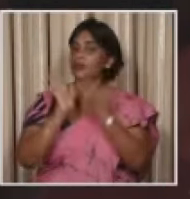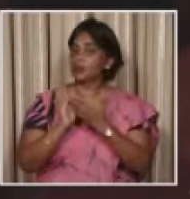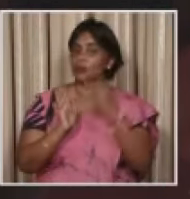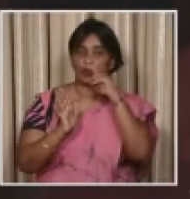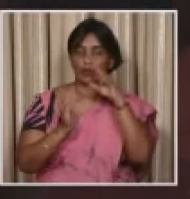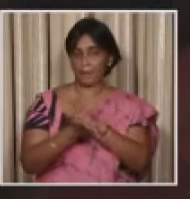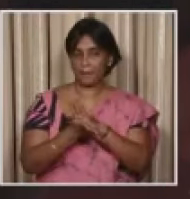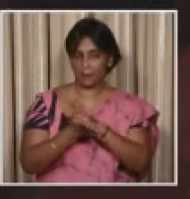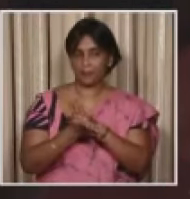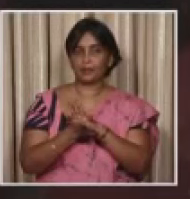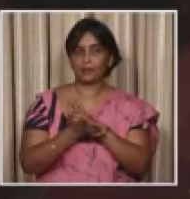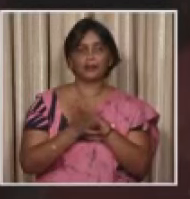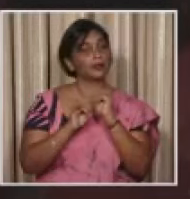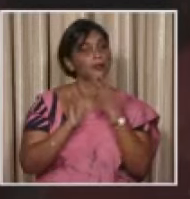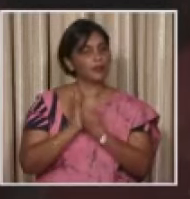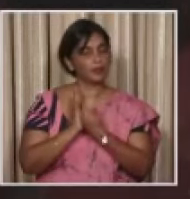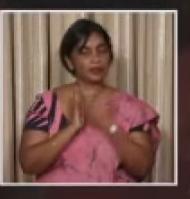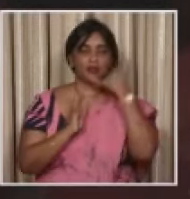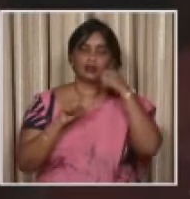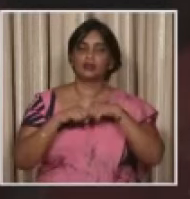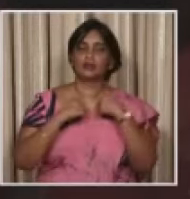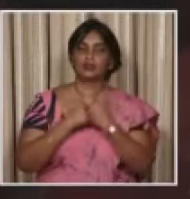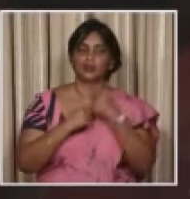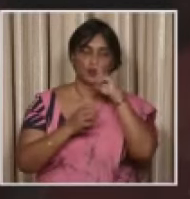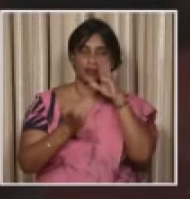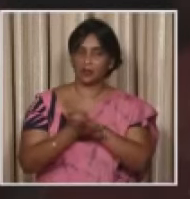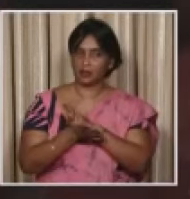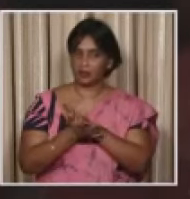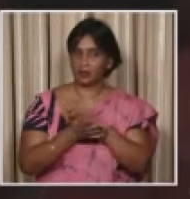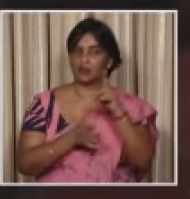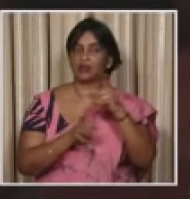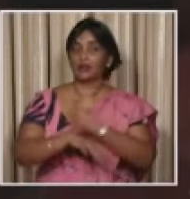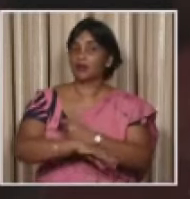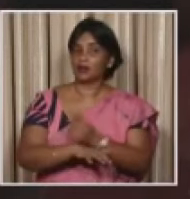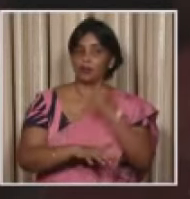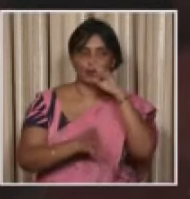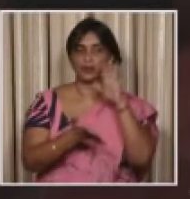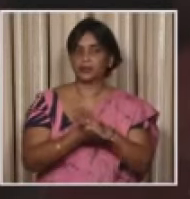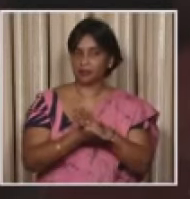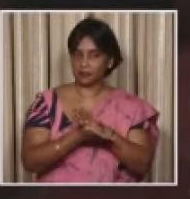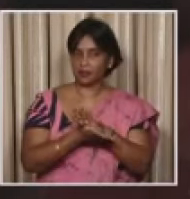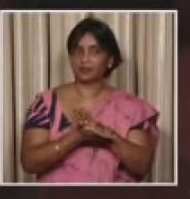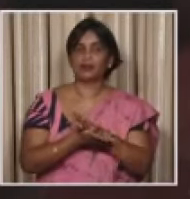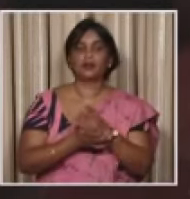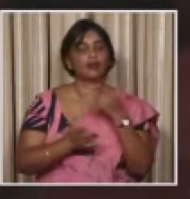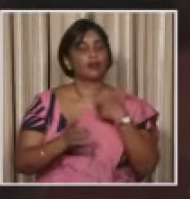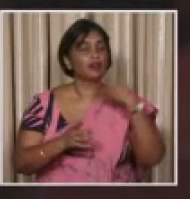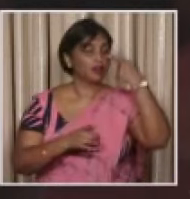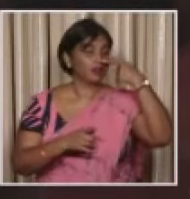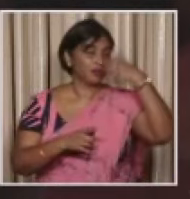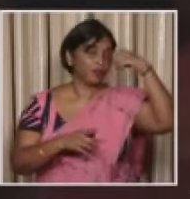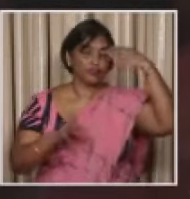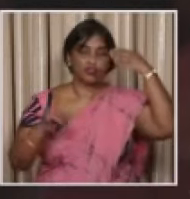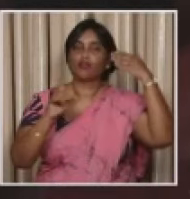බ්ලූ ප්‍රින්ට් එක ප්‍රතිපත්ති සමගි ජන බලවේගයේ බ්ලූ ප්‍රින්ට් එක මාලිමාවේ බ්ලූ ප්‍රින්ට් එක මේ අපේ බලශක්ති ක්ෂේත්‍රය